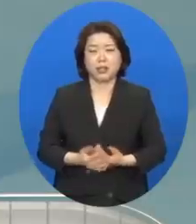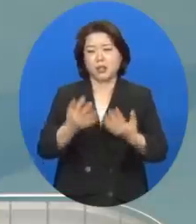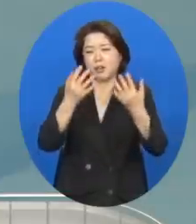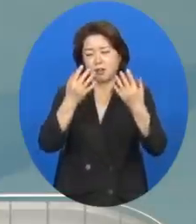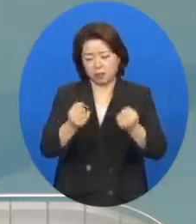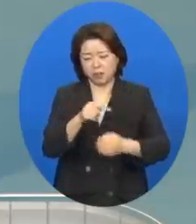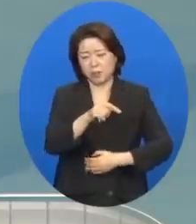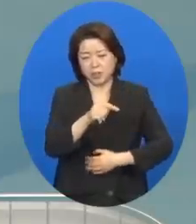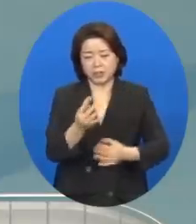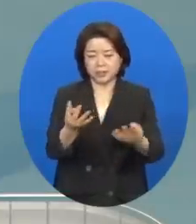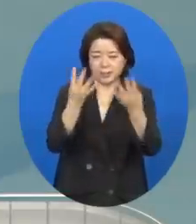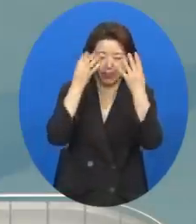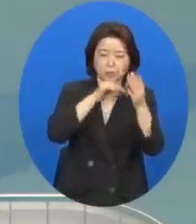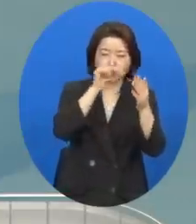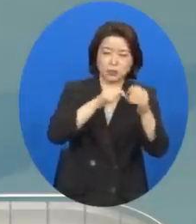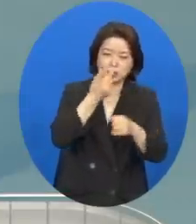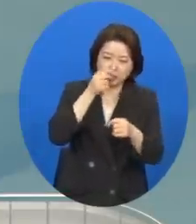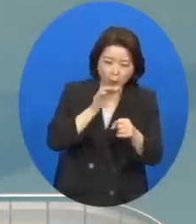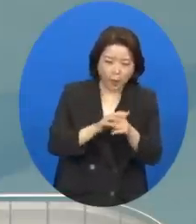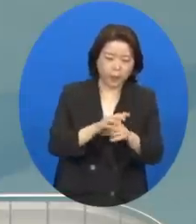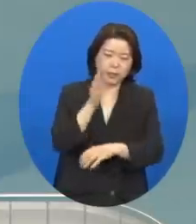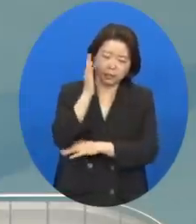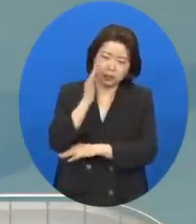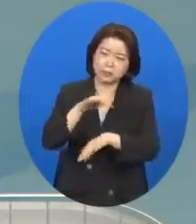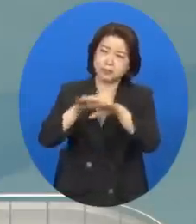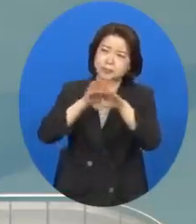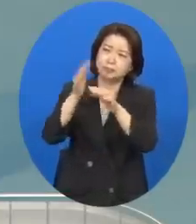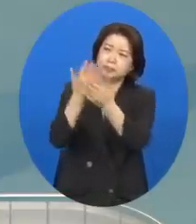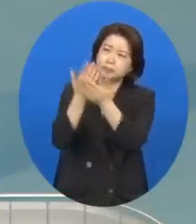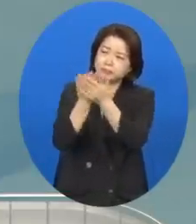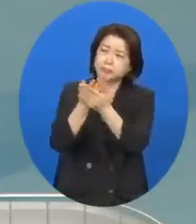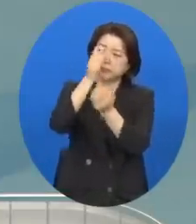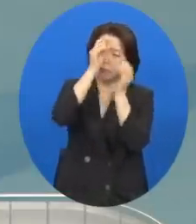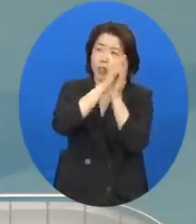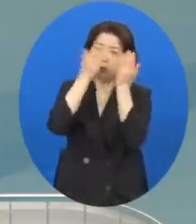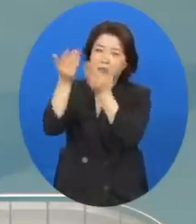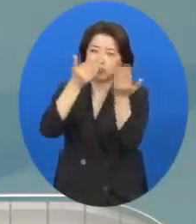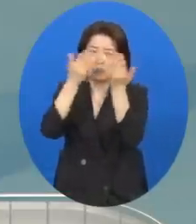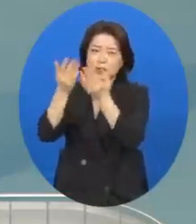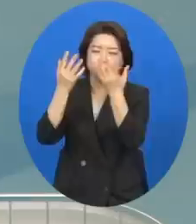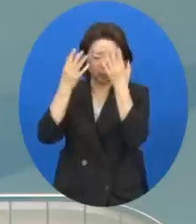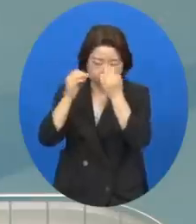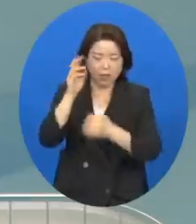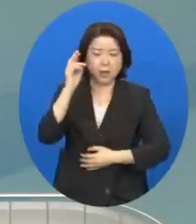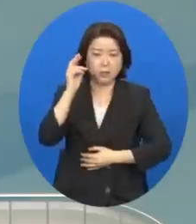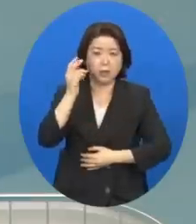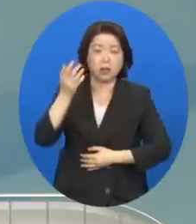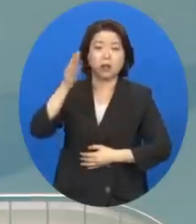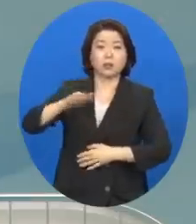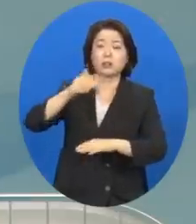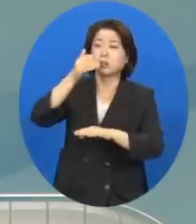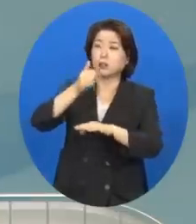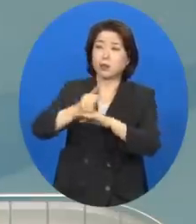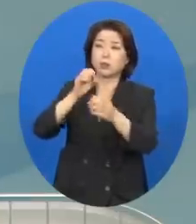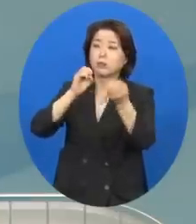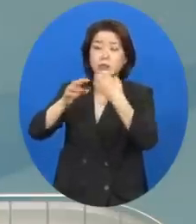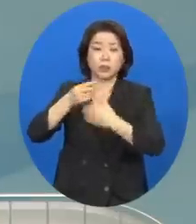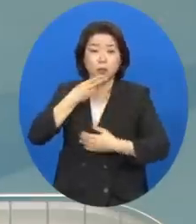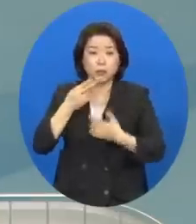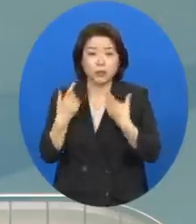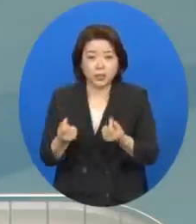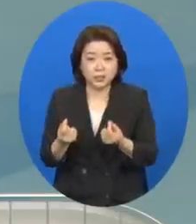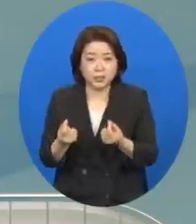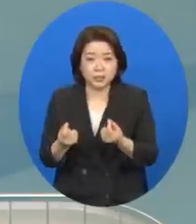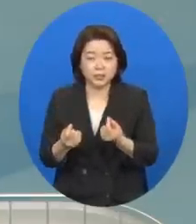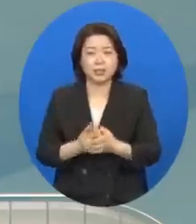얼마나 그 감옥에서 억울한 사정 풀어달라고 기도했겠어요. 응답 못 받은 것 같았잖아요.